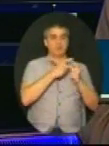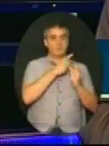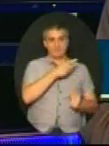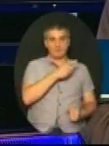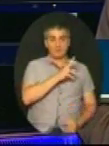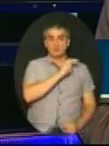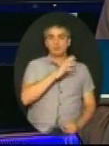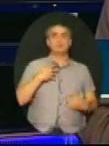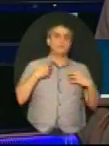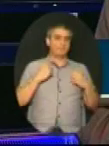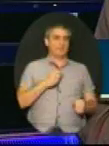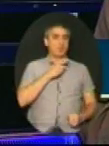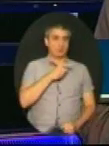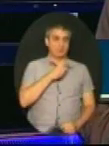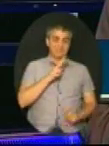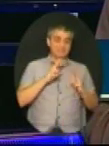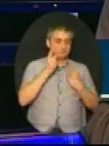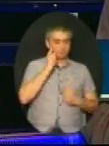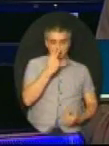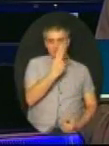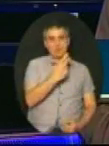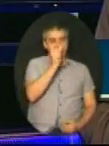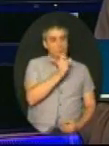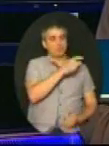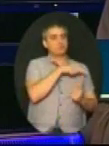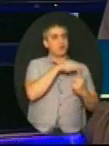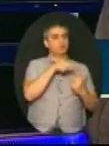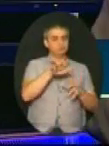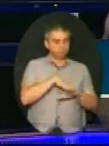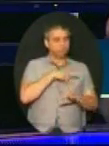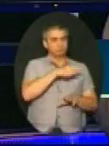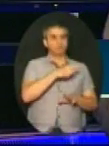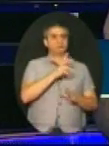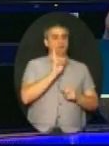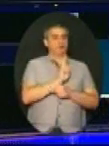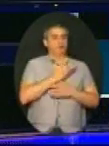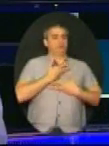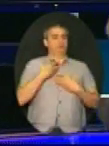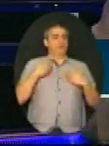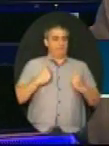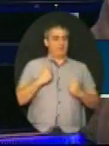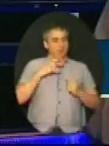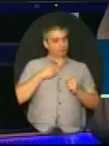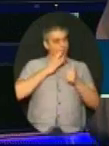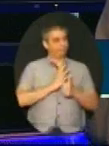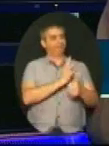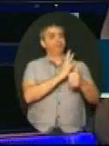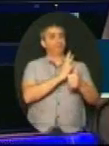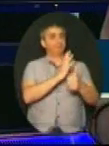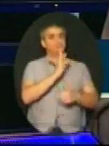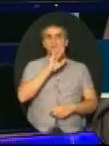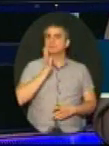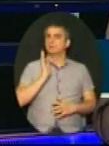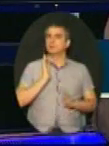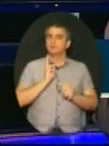הנושא הביטחוני במובן הזה שהציבור צריך לראות דמויות שהוא מרגיש שישמרו עליו, שיכולים ללכת אחריהם. שתיים, צריך